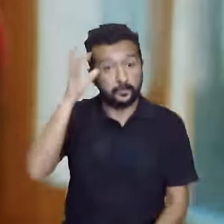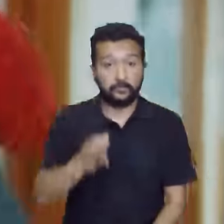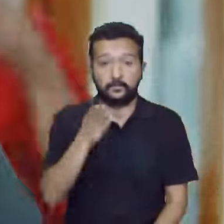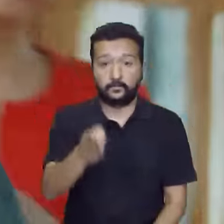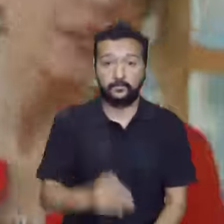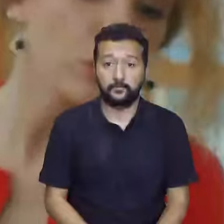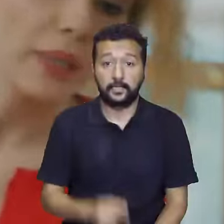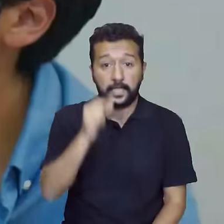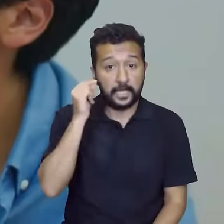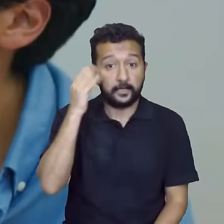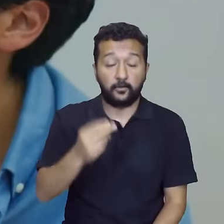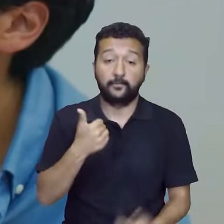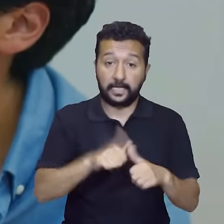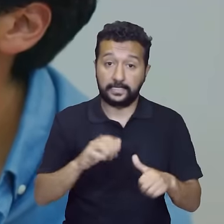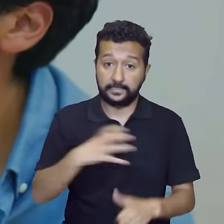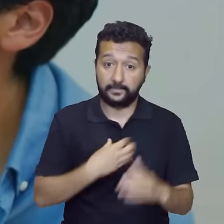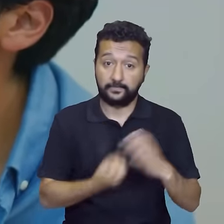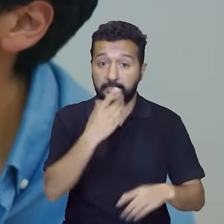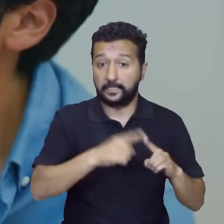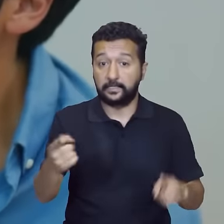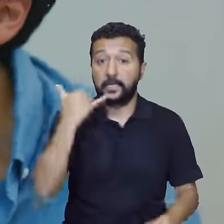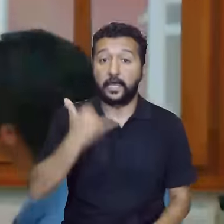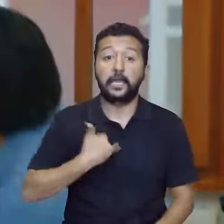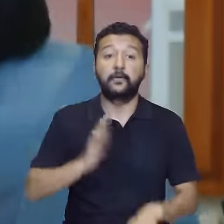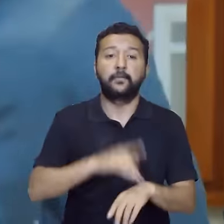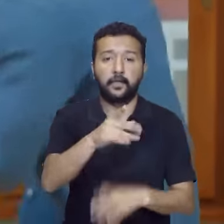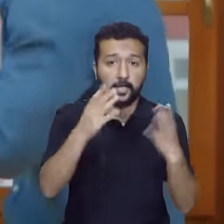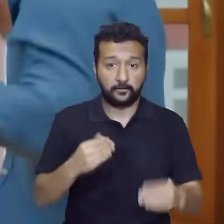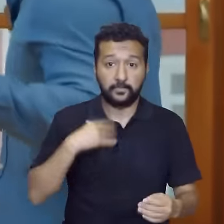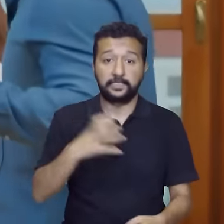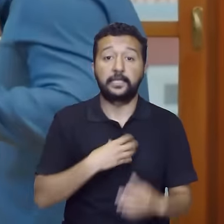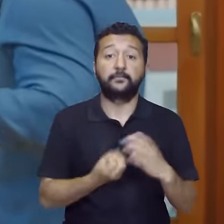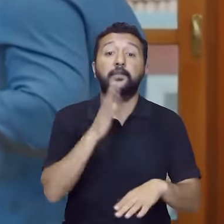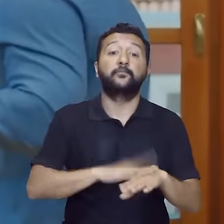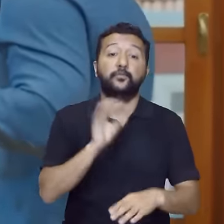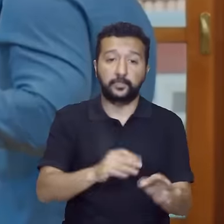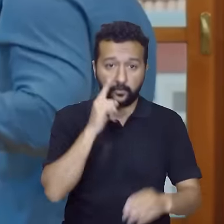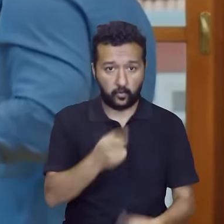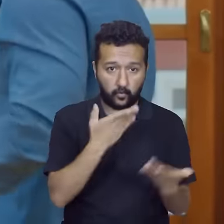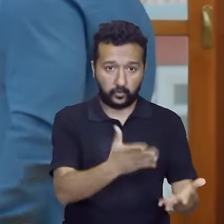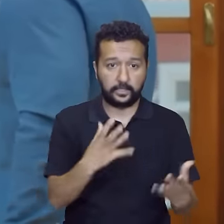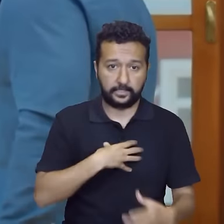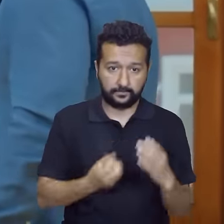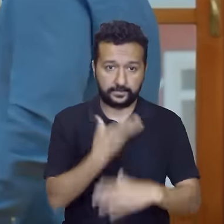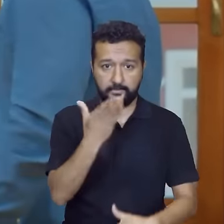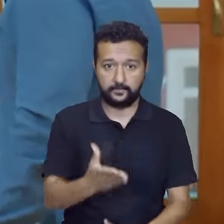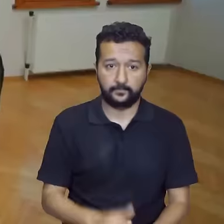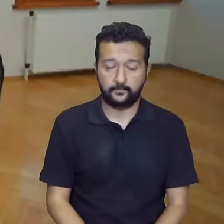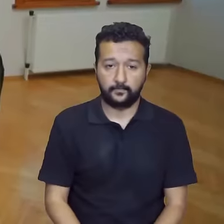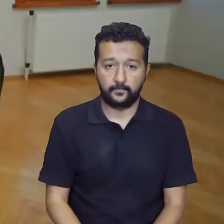takılıyorsun? Erkek olup karına sahip çıkana kadar beni arama Tarık. Ne, ben sahip çıkamıyor muyum sana? Gördük nasıl sahip